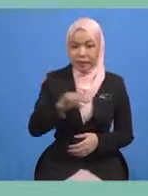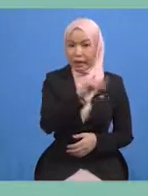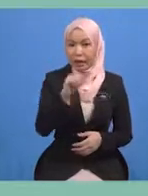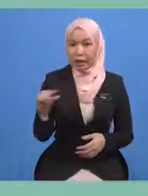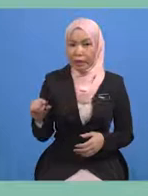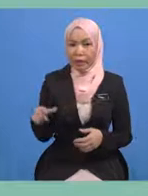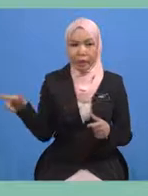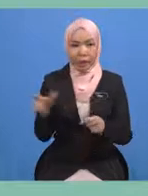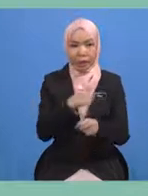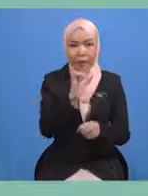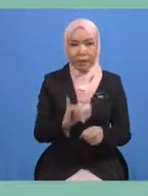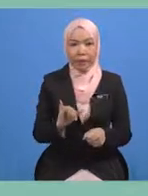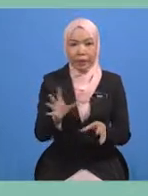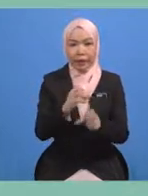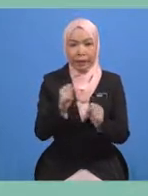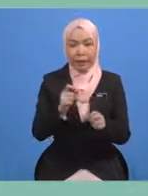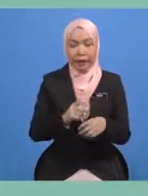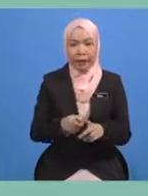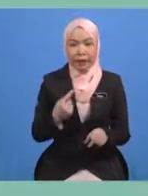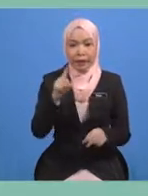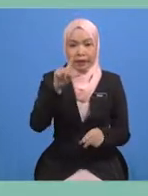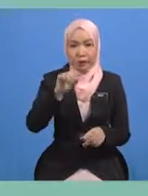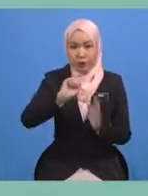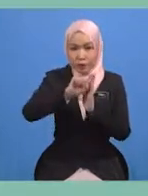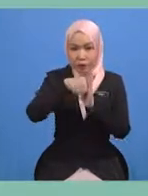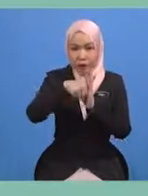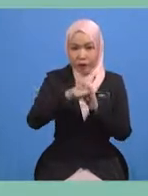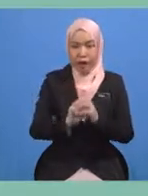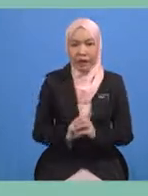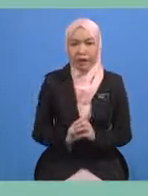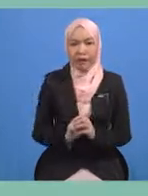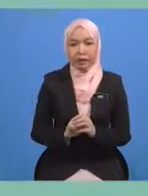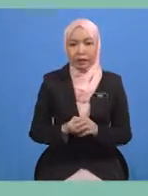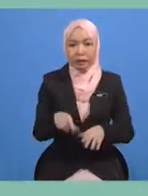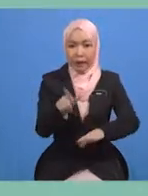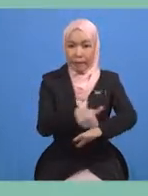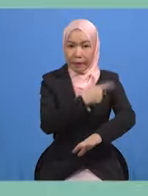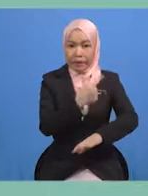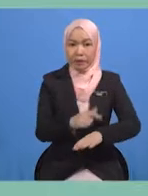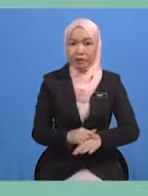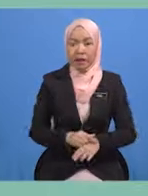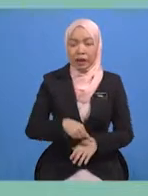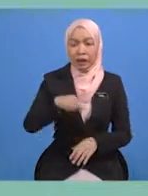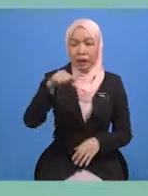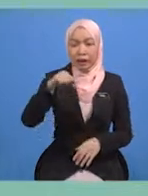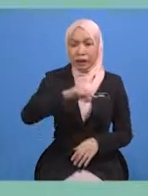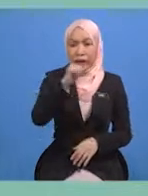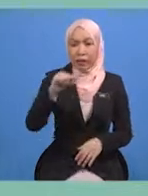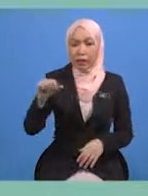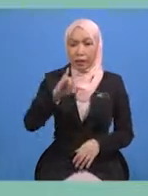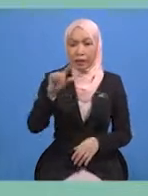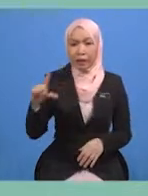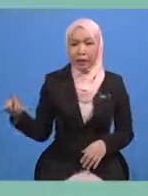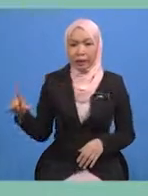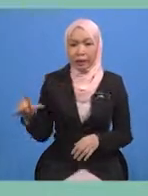saat. Panjang gelombang ialah jarak di antara satu puncak